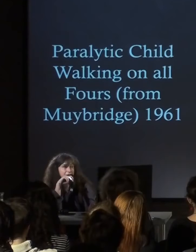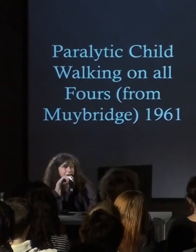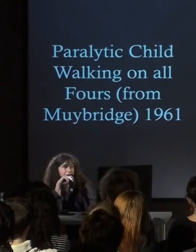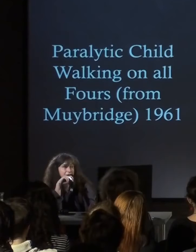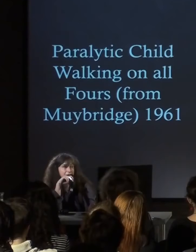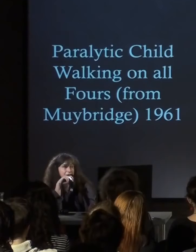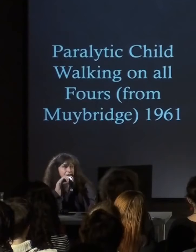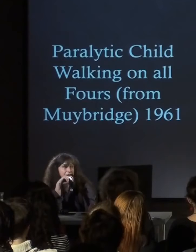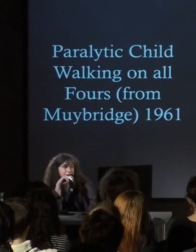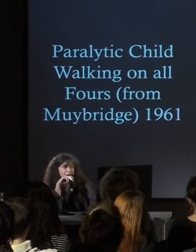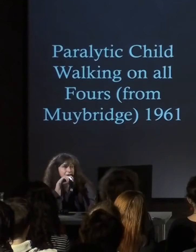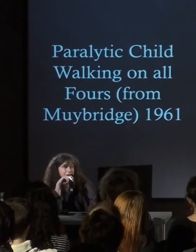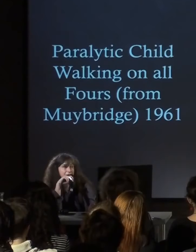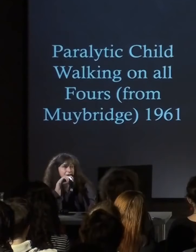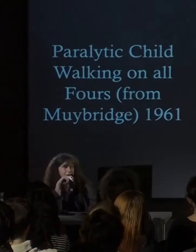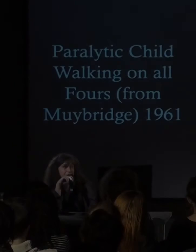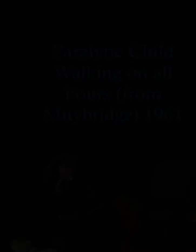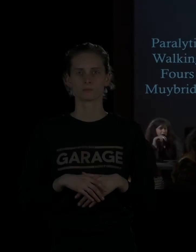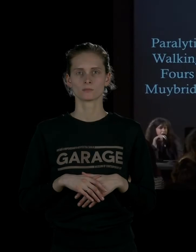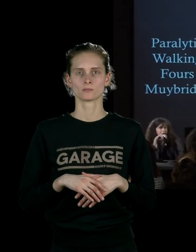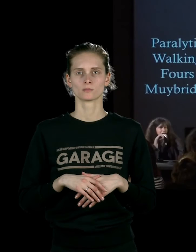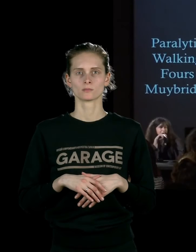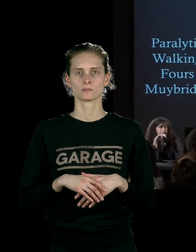без черт лица смотрит вперед.